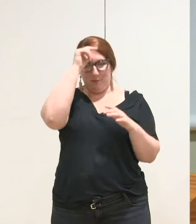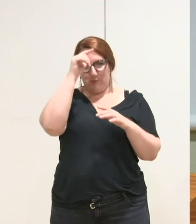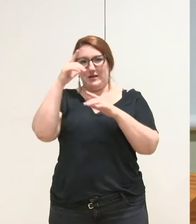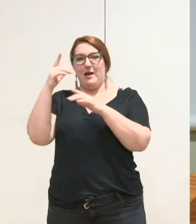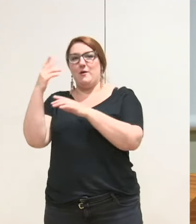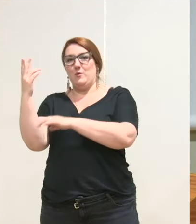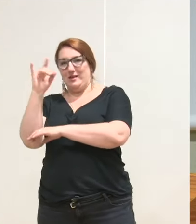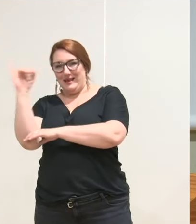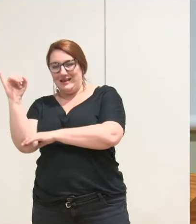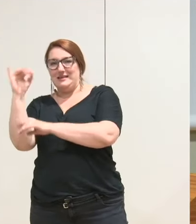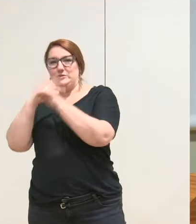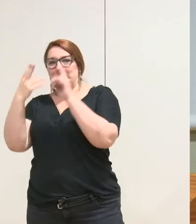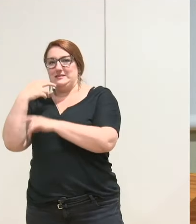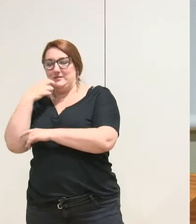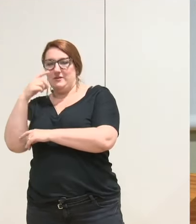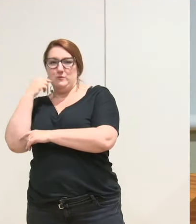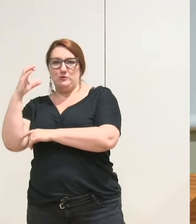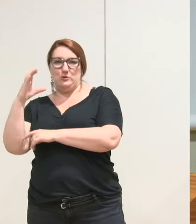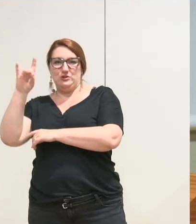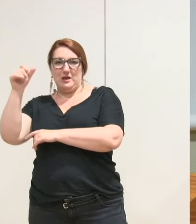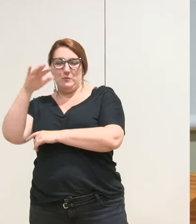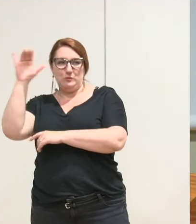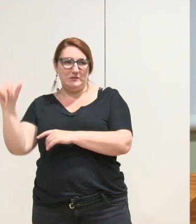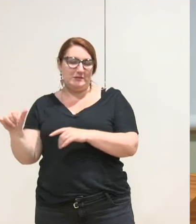Civile Monsieur Chami